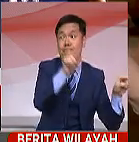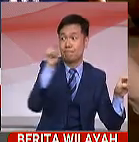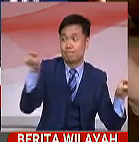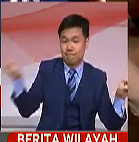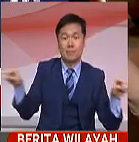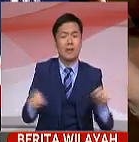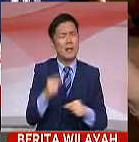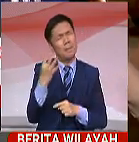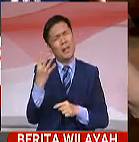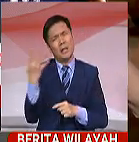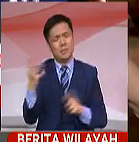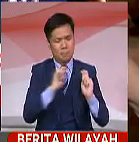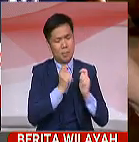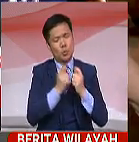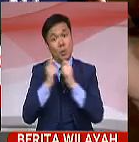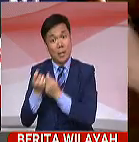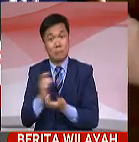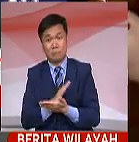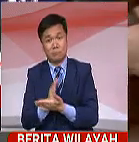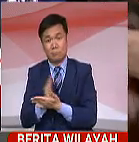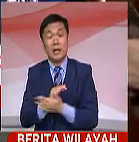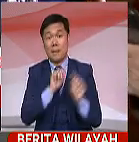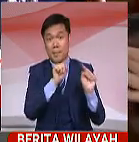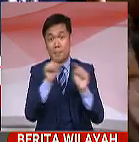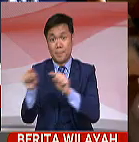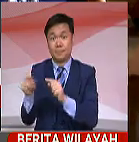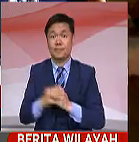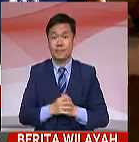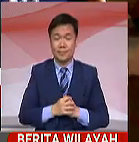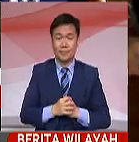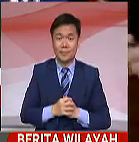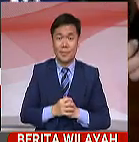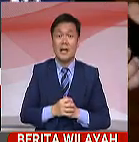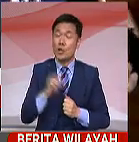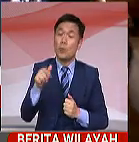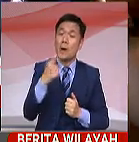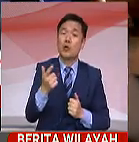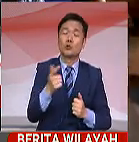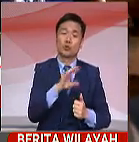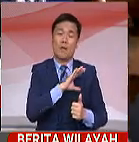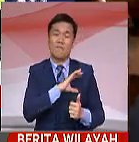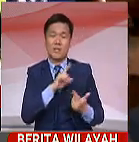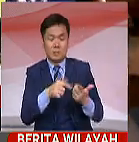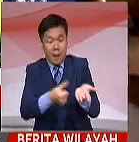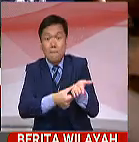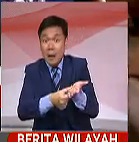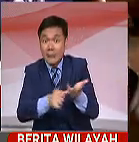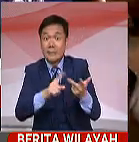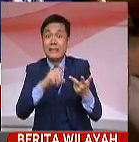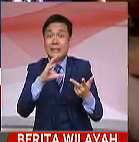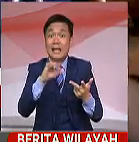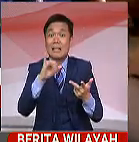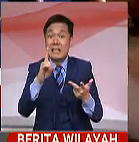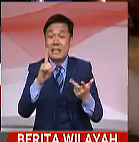sebanyak 4 ataupun 5 tim yang terdiri daripada bahagian trafik, narkotik, CID